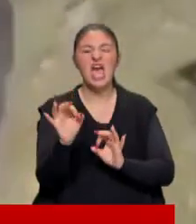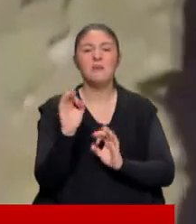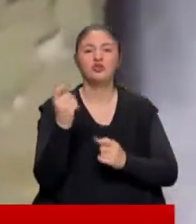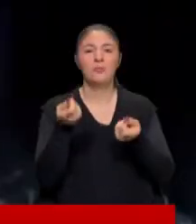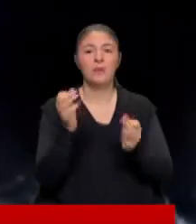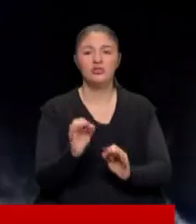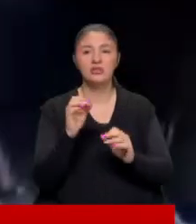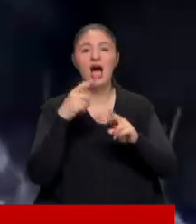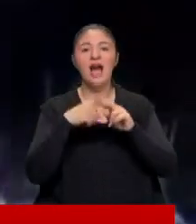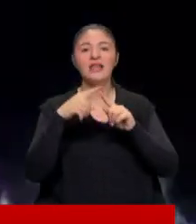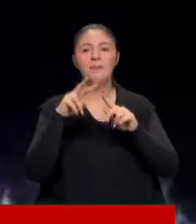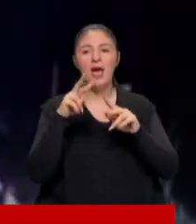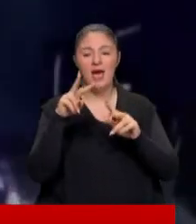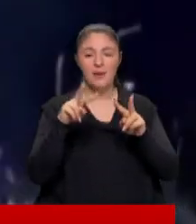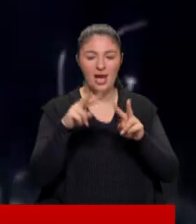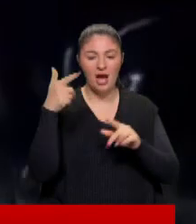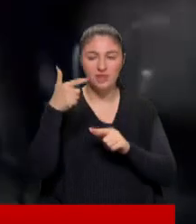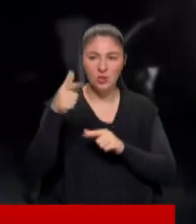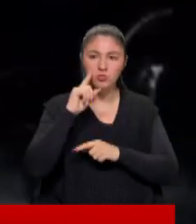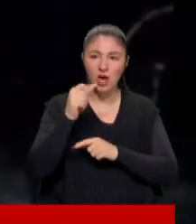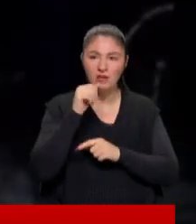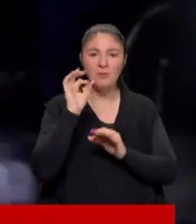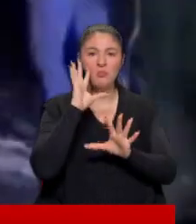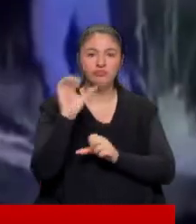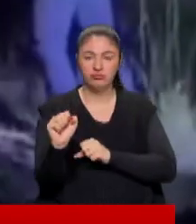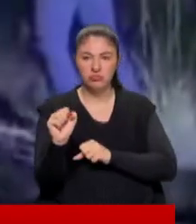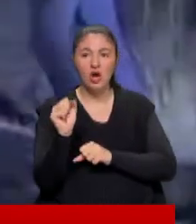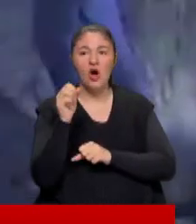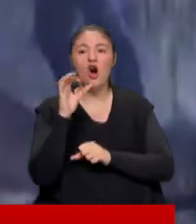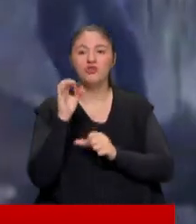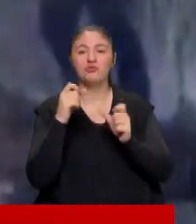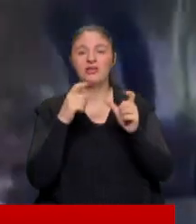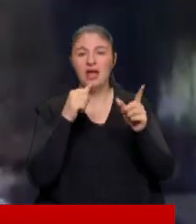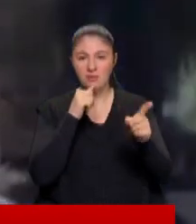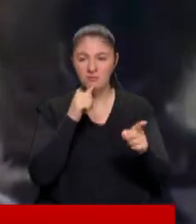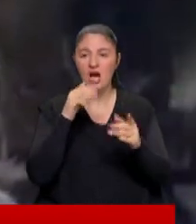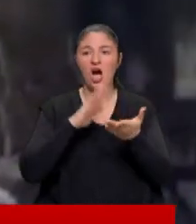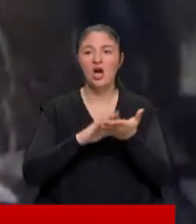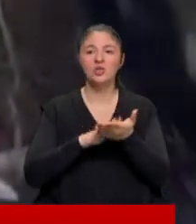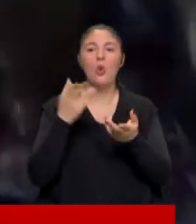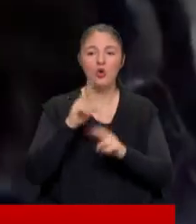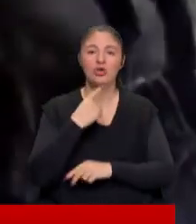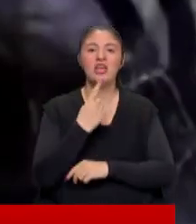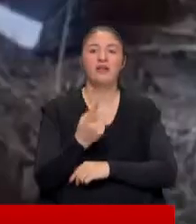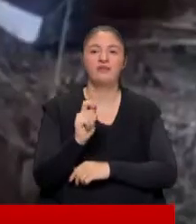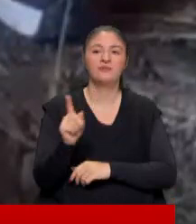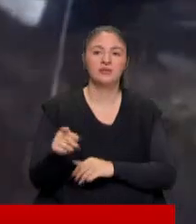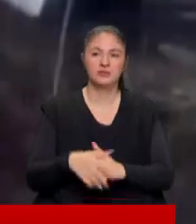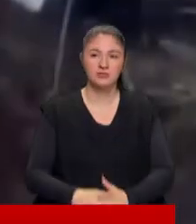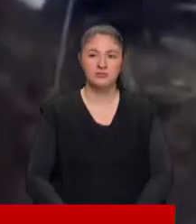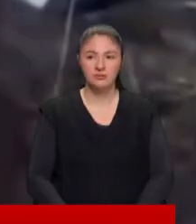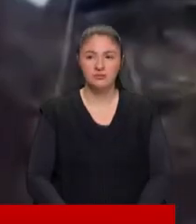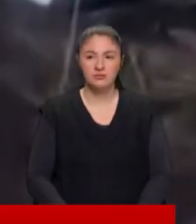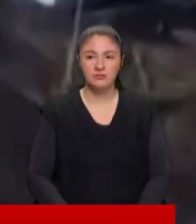harekete geçti. ATM kamerasından tespit ettikleri adamı kıskıvrak yakaladı. Osman çiftçi arkadaşını öldürdüğünü itiraf etti.